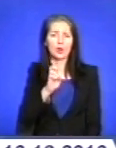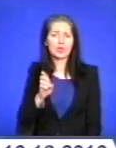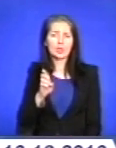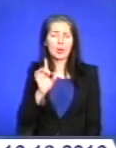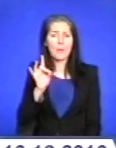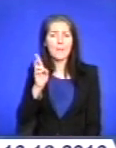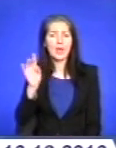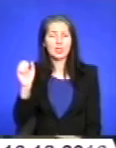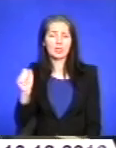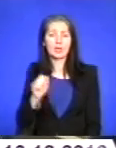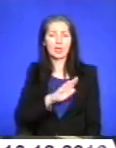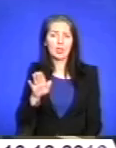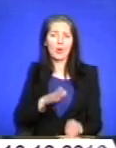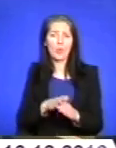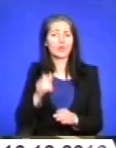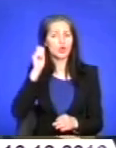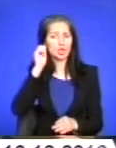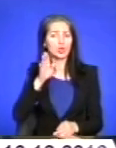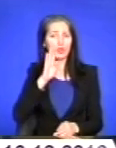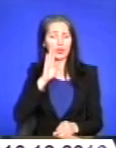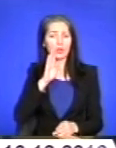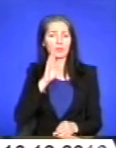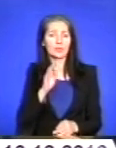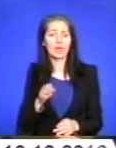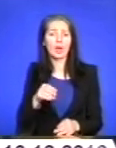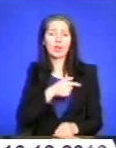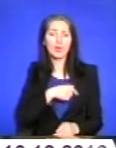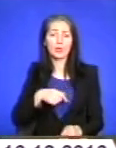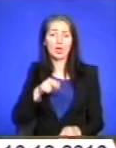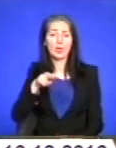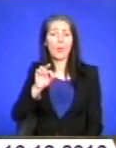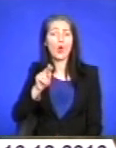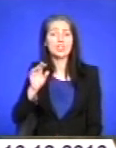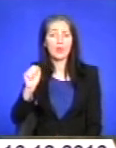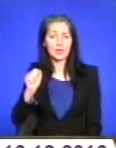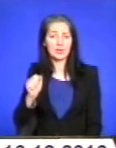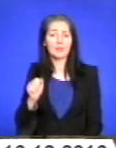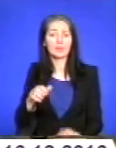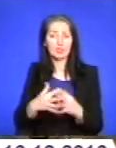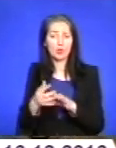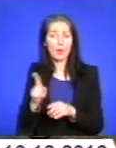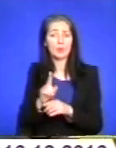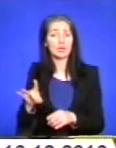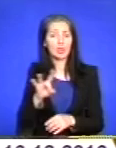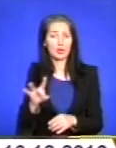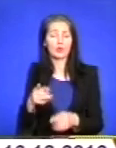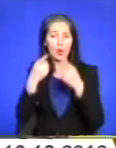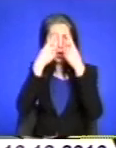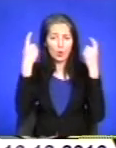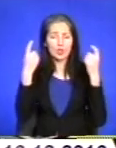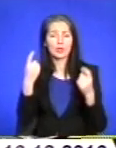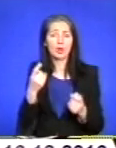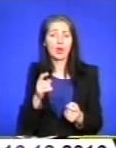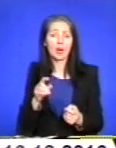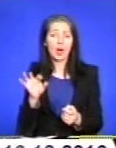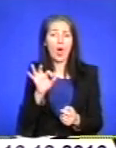сюжеті правоохоронців. Депутату Почапинецької сільської ради Тернопільського району оголошено підозру у розбещенні неповнолітньої